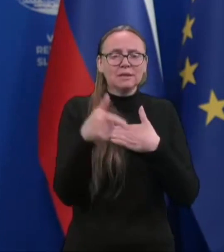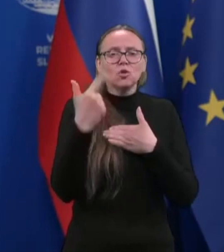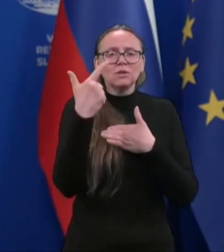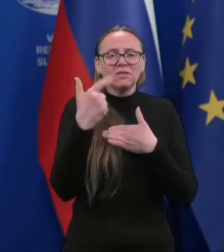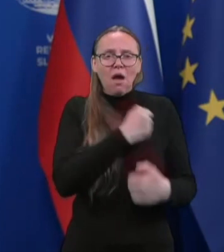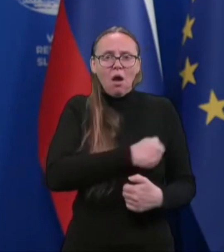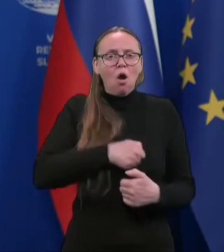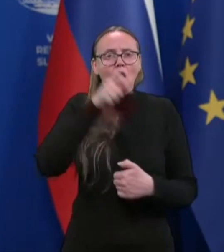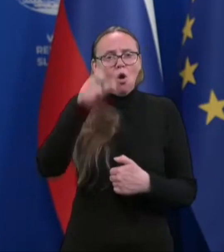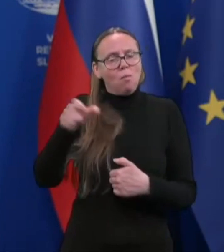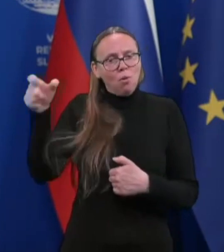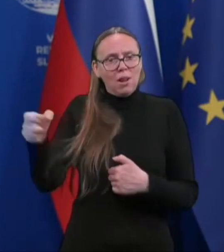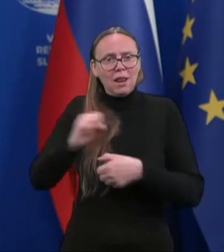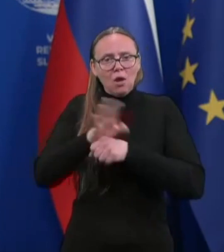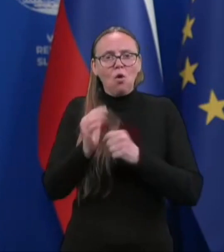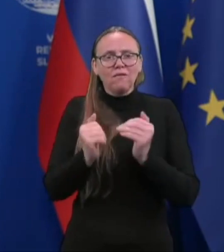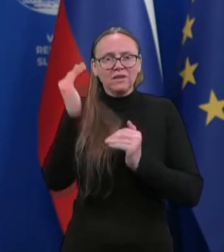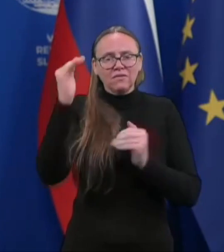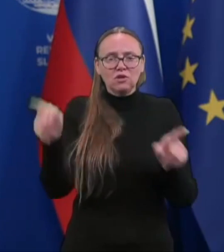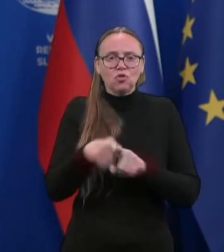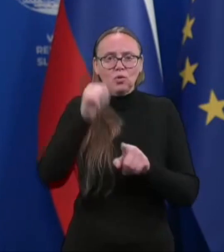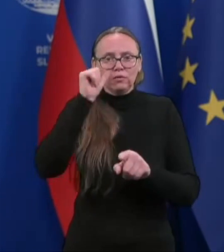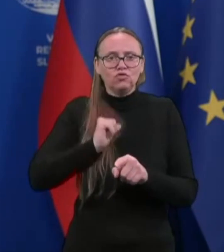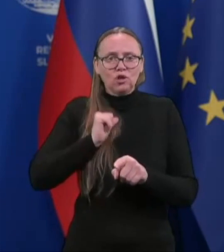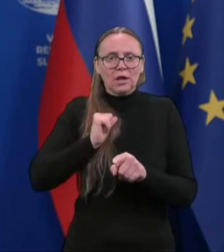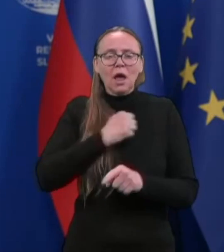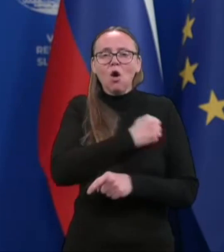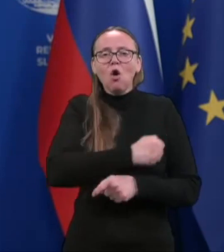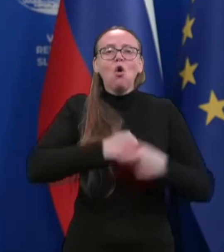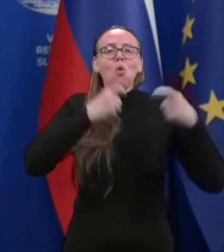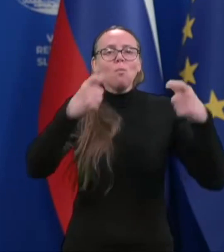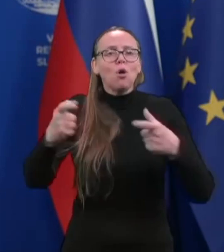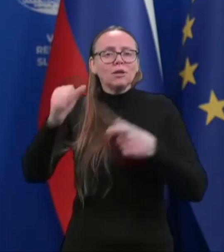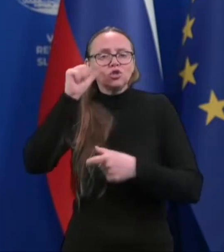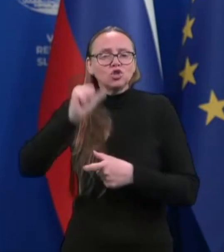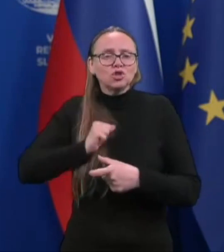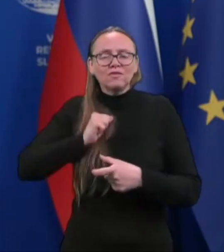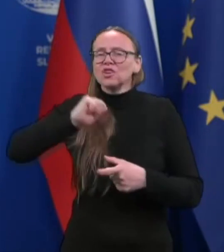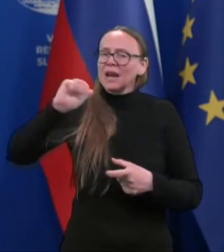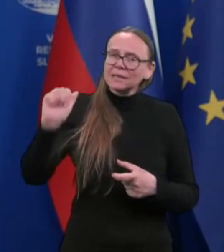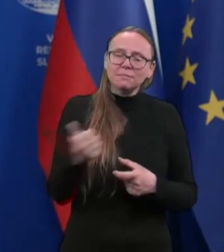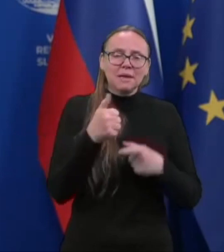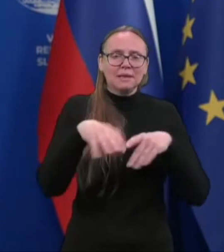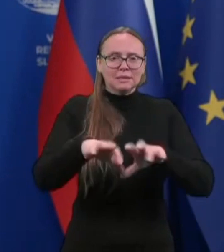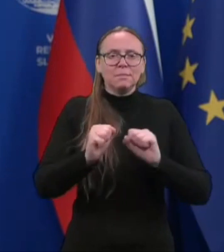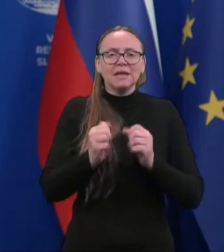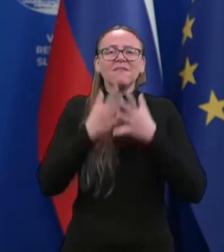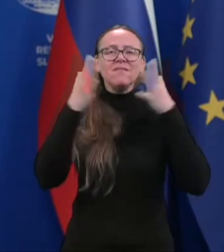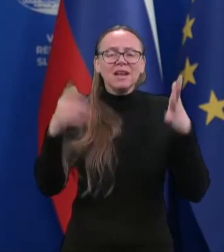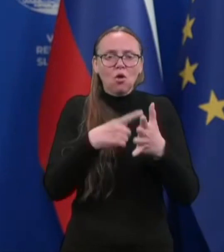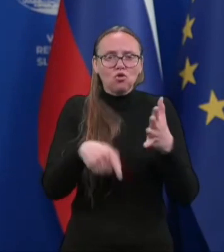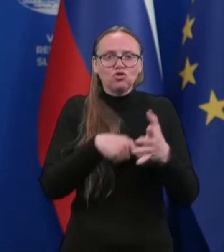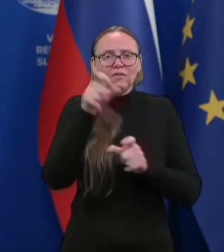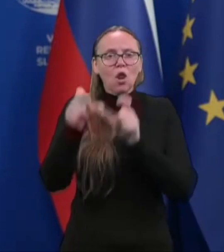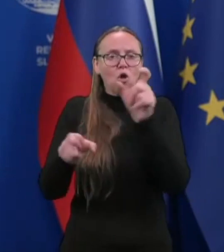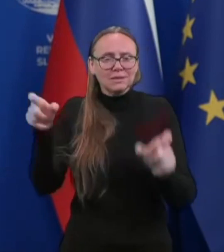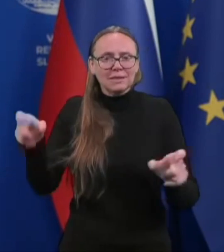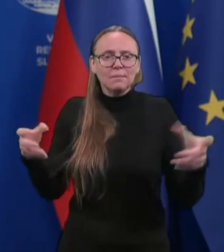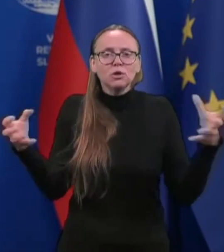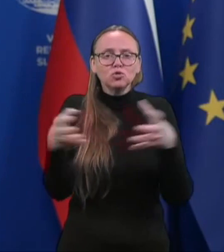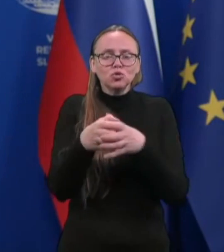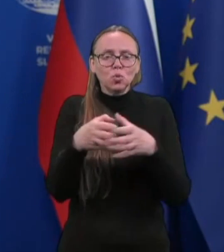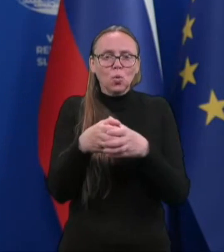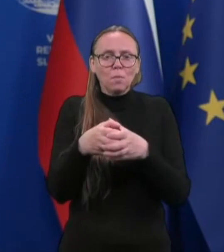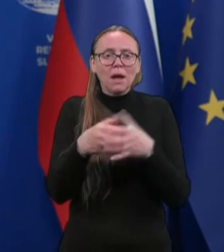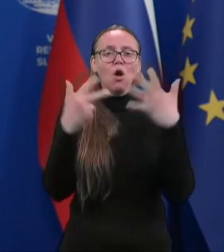2 obolela s covid več kot včeraj. V bolnišnice je bilo včeraj vnovič sprejetih veliko število oseb, in sicer skupaj